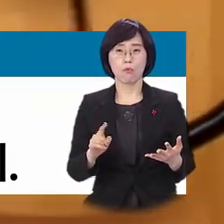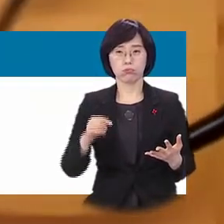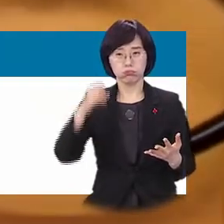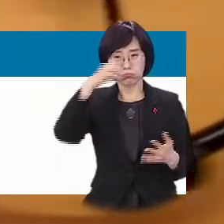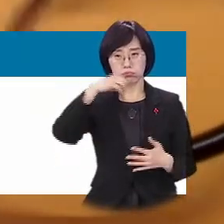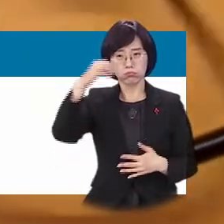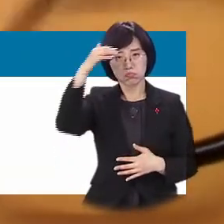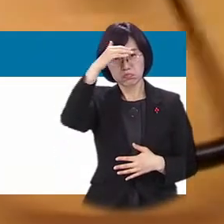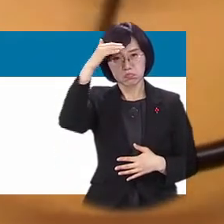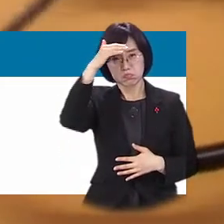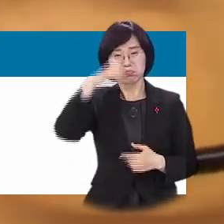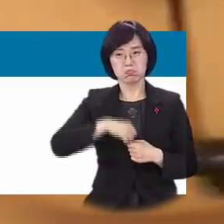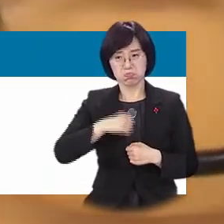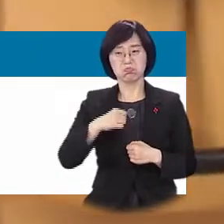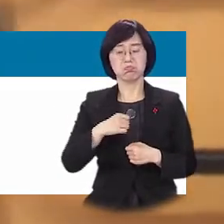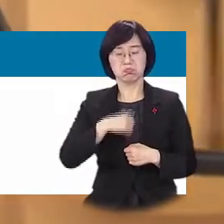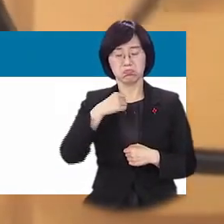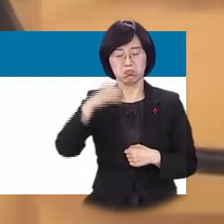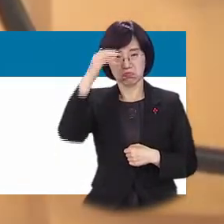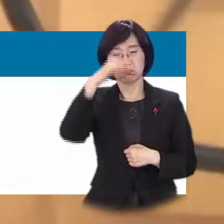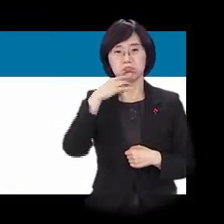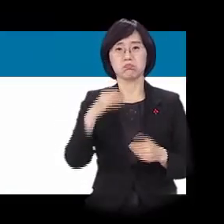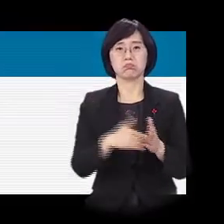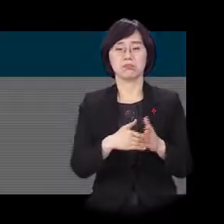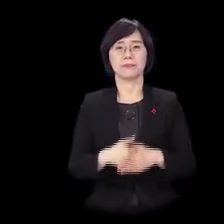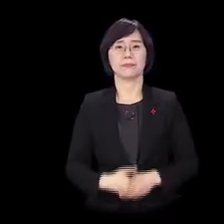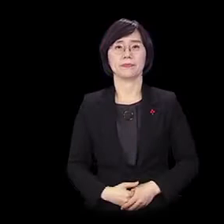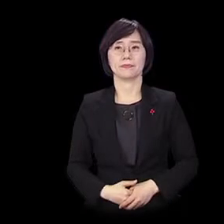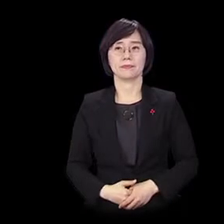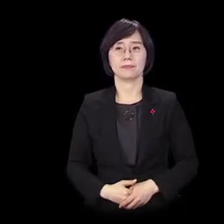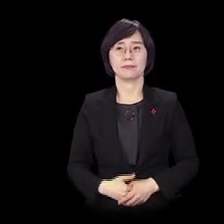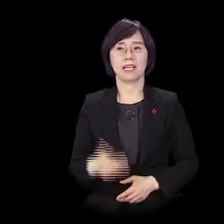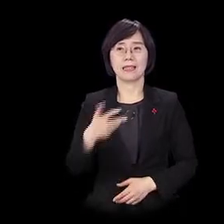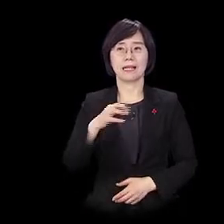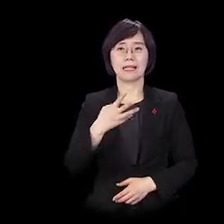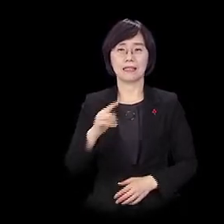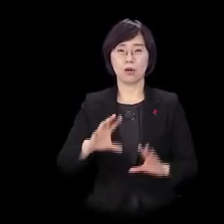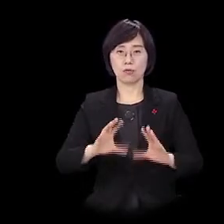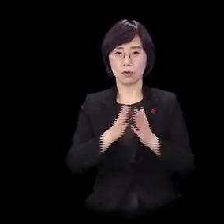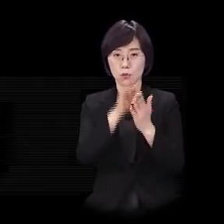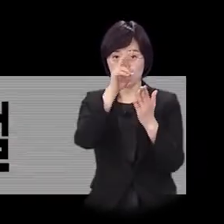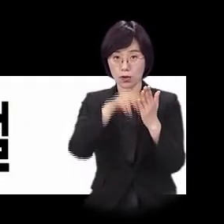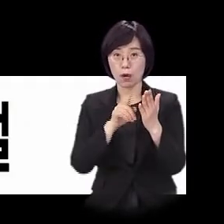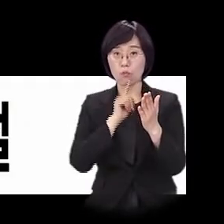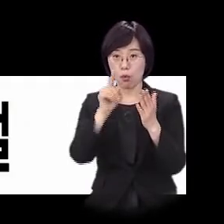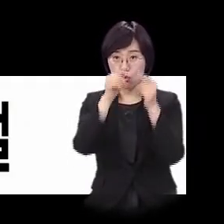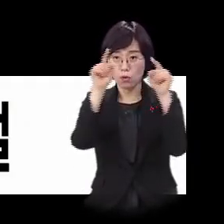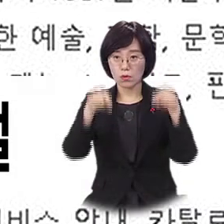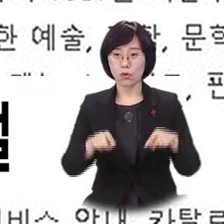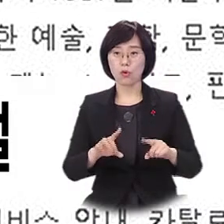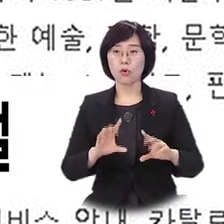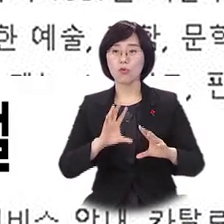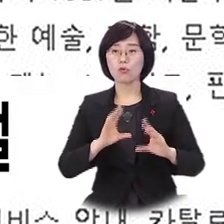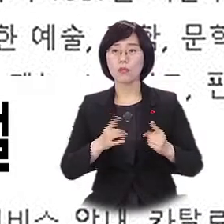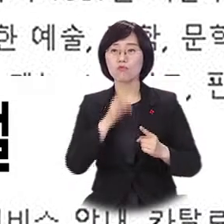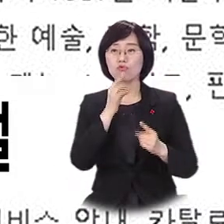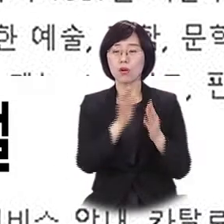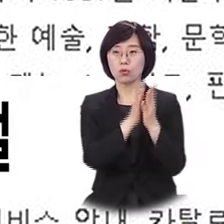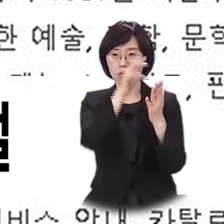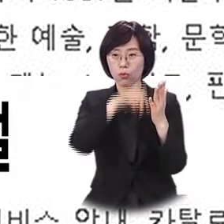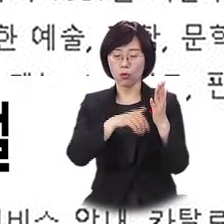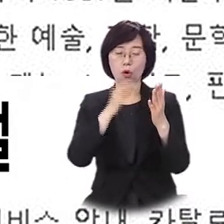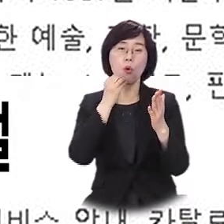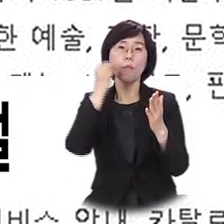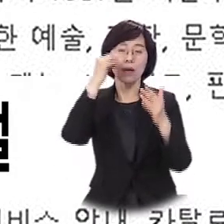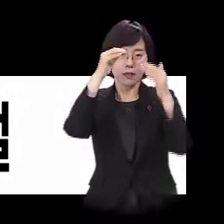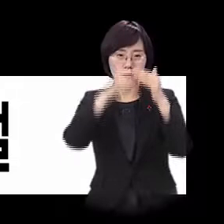그냥 솔직히 말해가지고 그냥 보고 왔습니다. 카탈루냐 국립도서관 보고서는 국립중앙도서관의 웹진 내용을